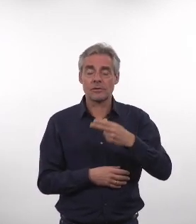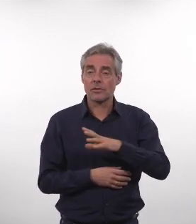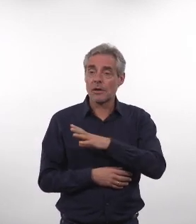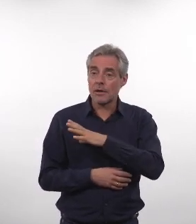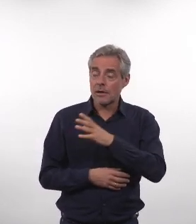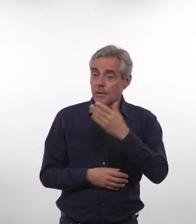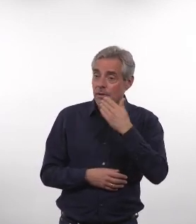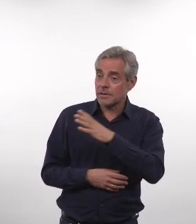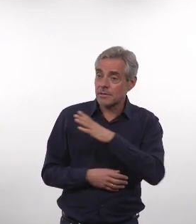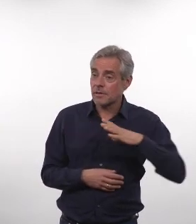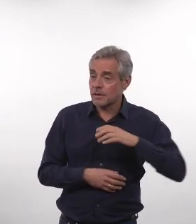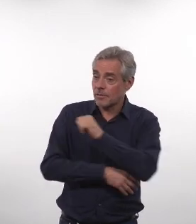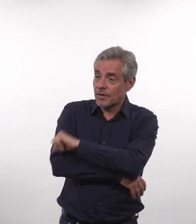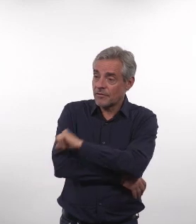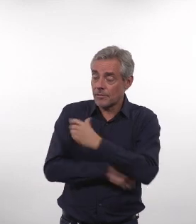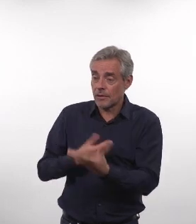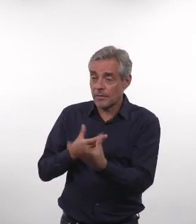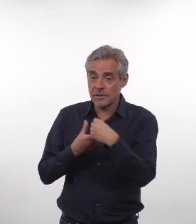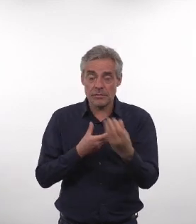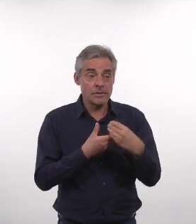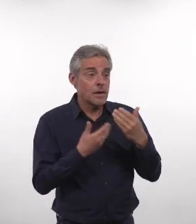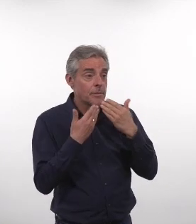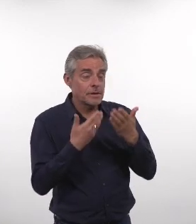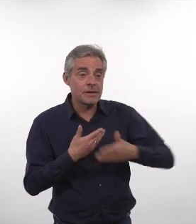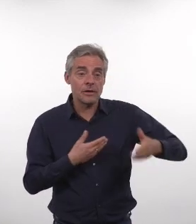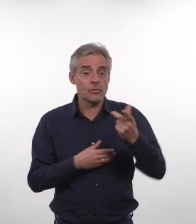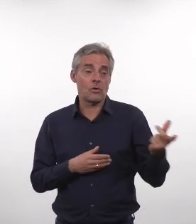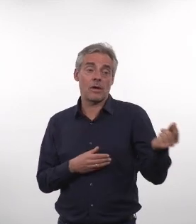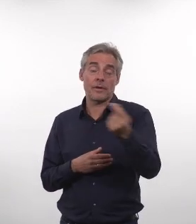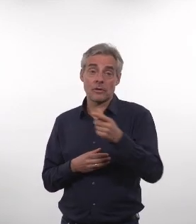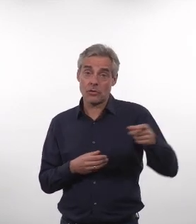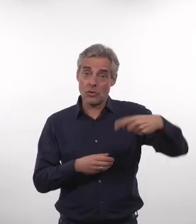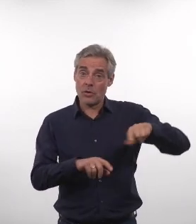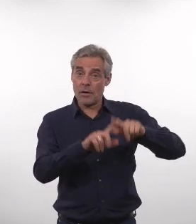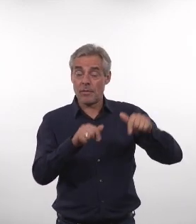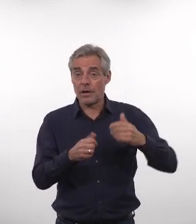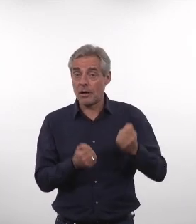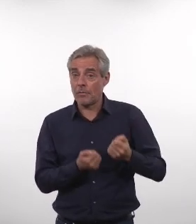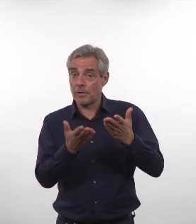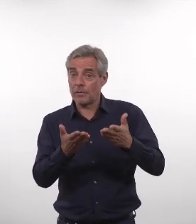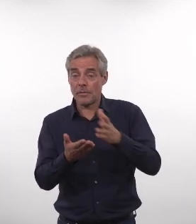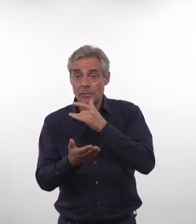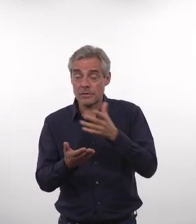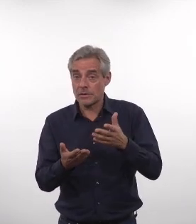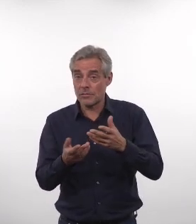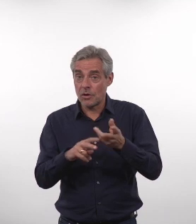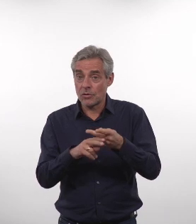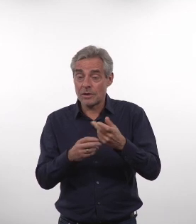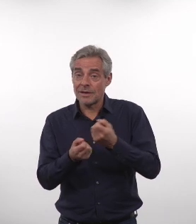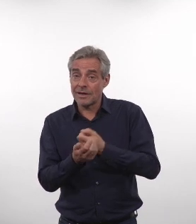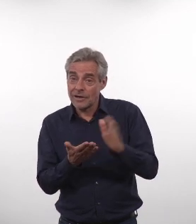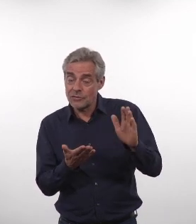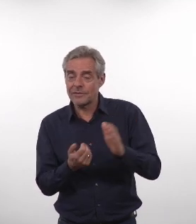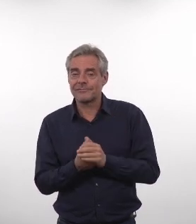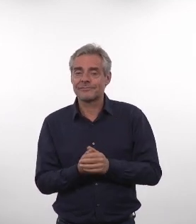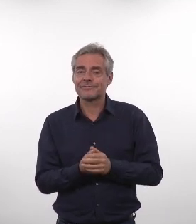Pinard-Legris, aussi pour votre participation. Merci à tous nos partenaires sans qui nous ne pourrions pas vous proposer des outils gratuits